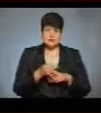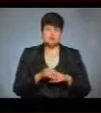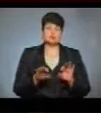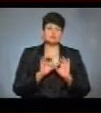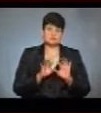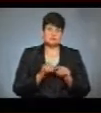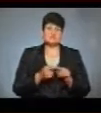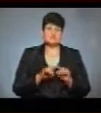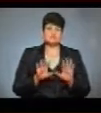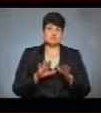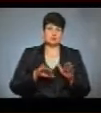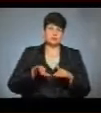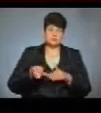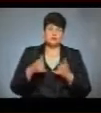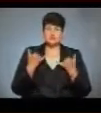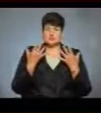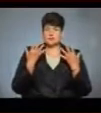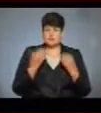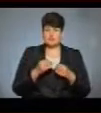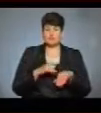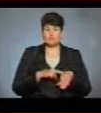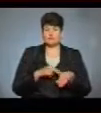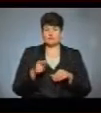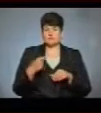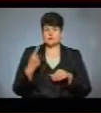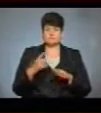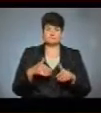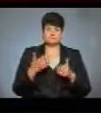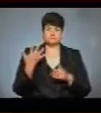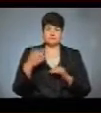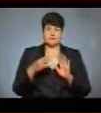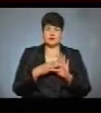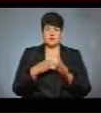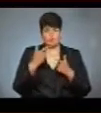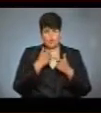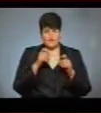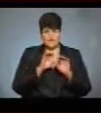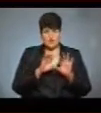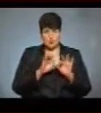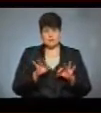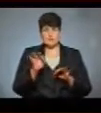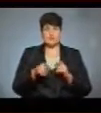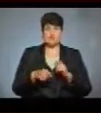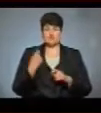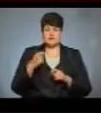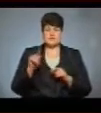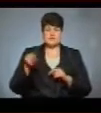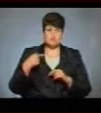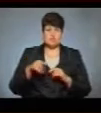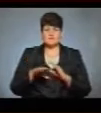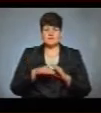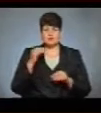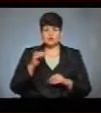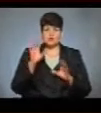цей випадок згодом. На сьогодні до поліції Тернопільщини надійшло 58 повідомлень, пов'язаних із порушенням вимог виборчого